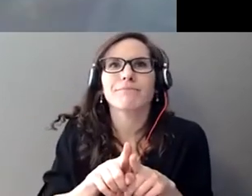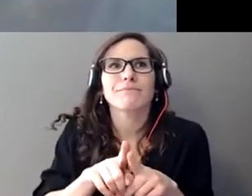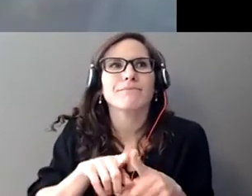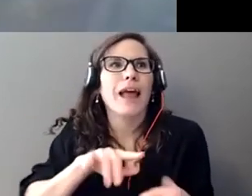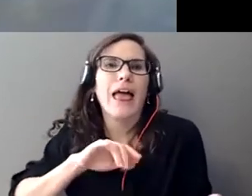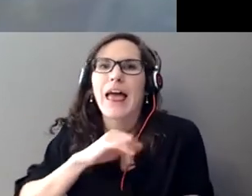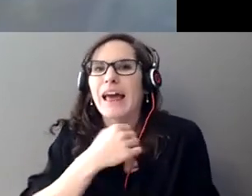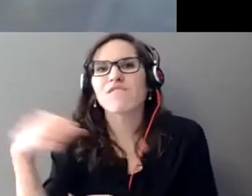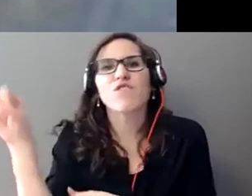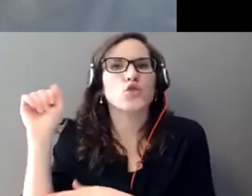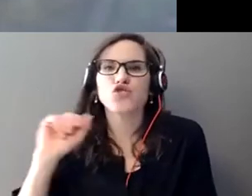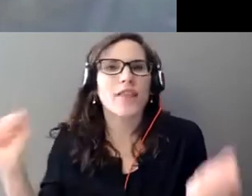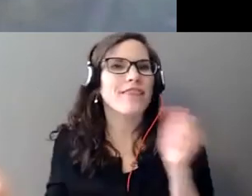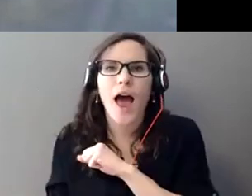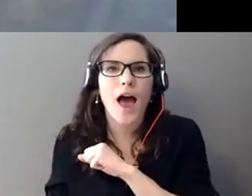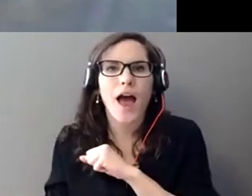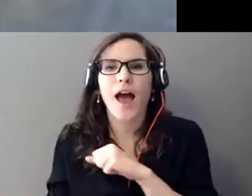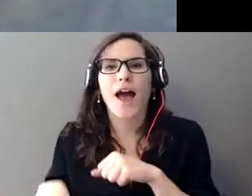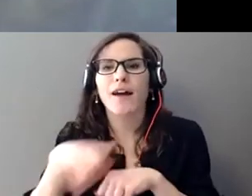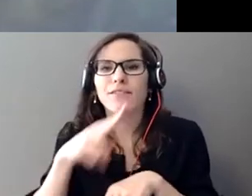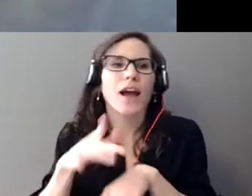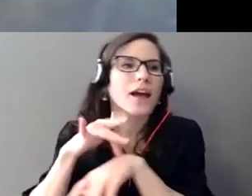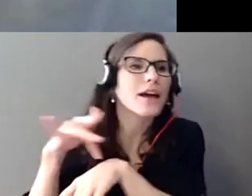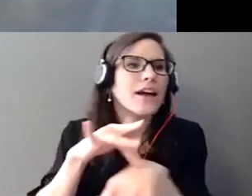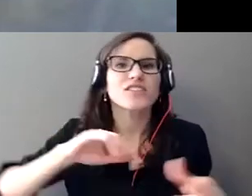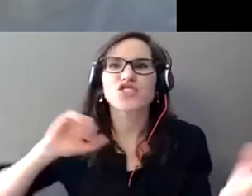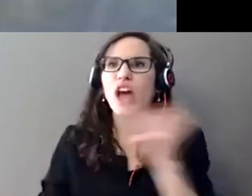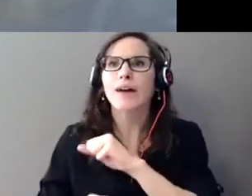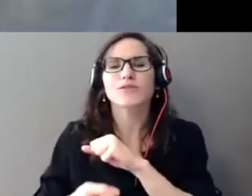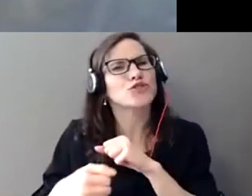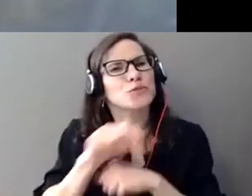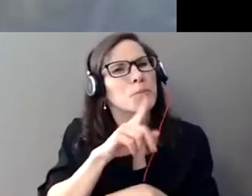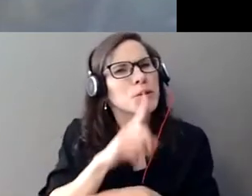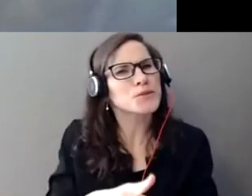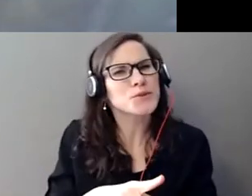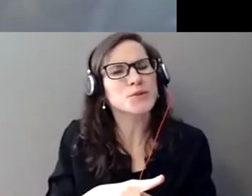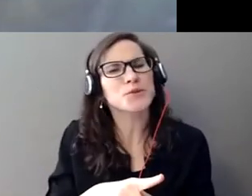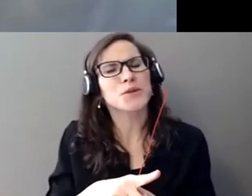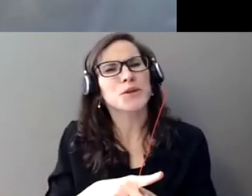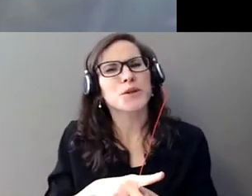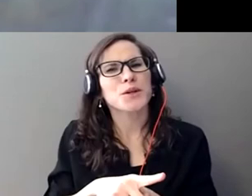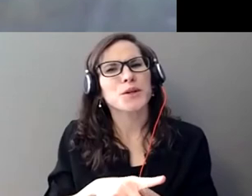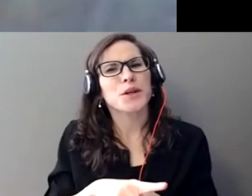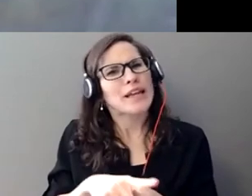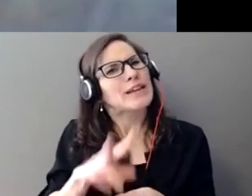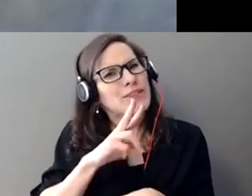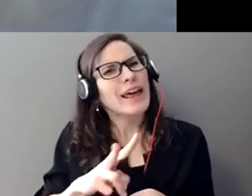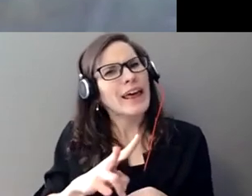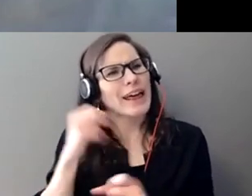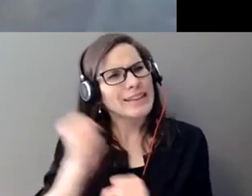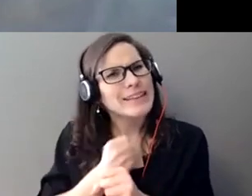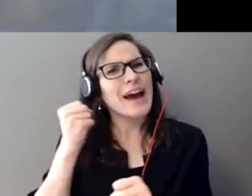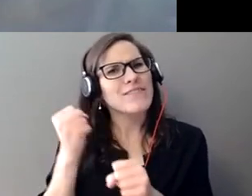révolutionnaire à changer les pratiques c'est un c'est un travail de très très très